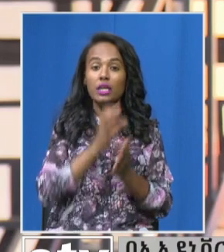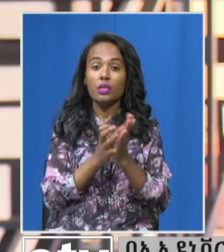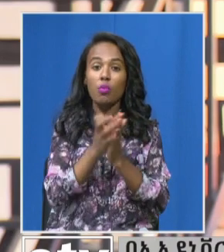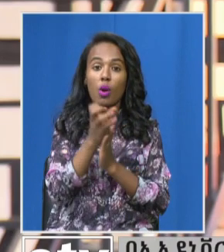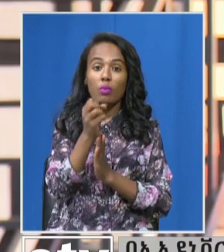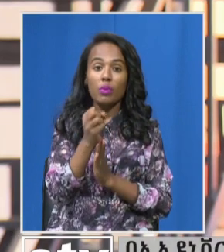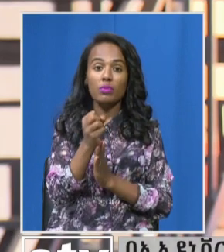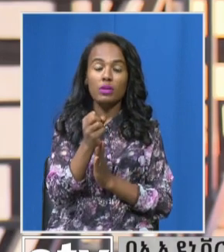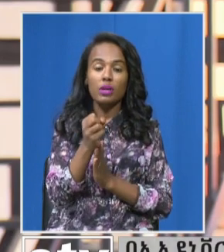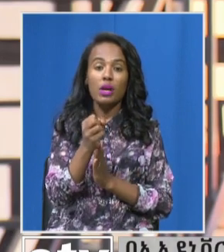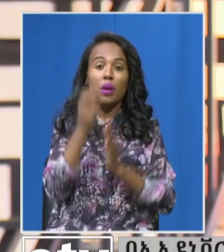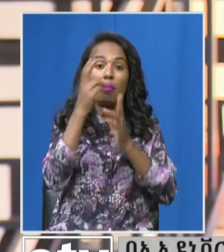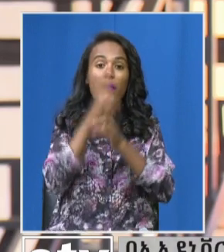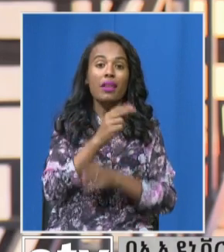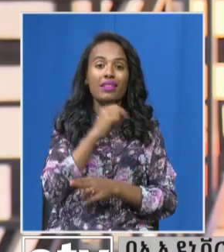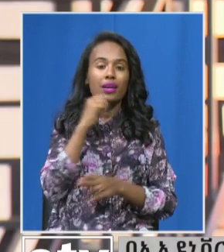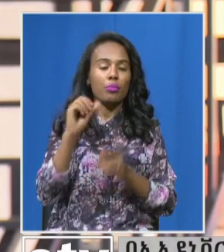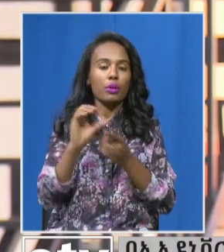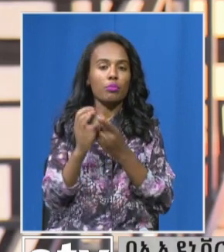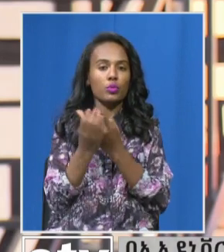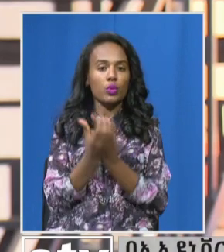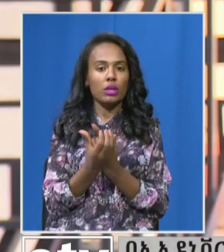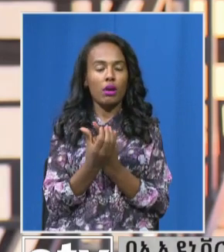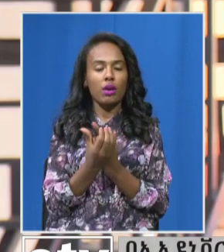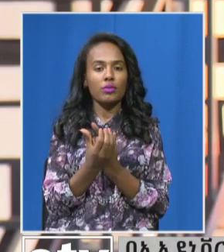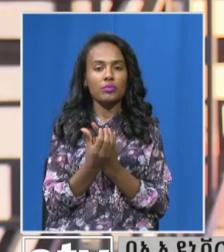መብት ባልተከበረበት ሁኔታ